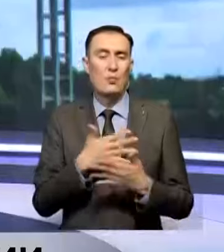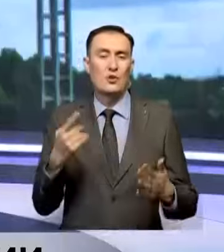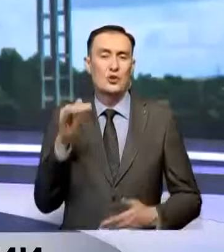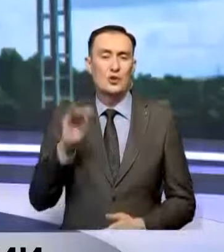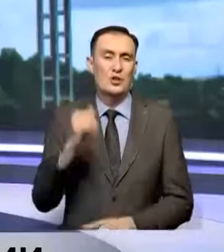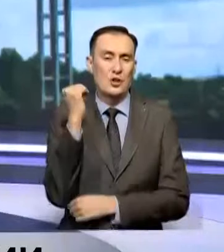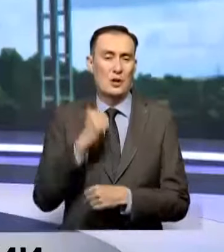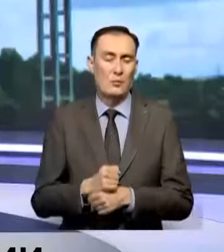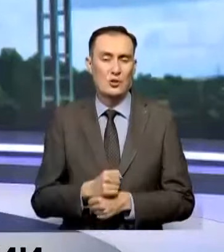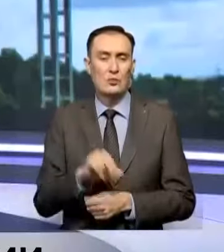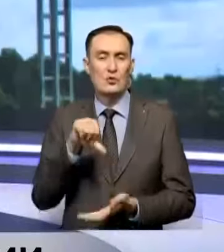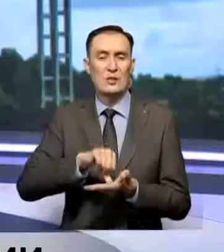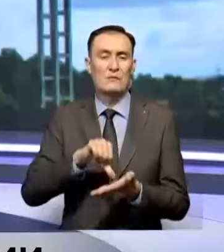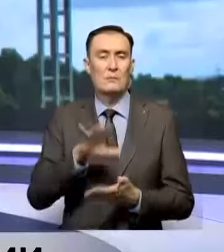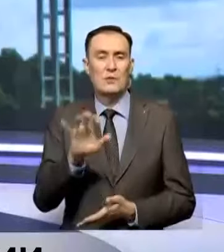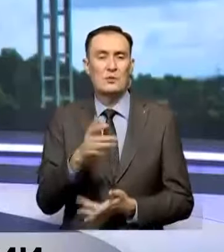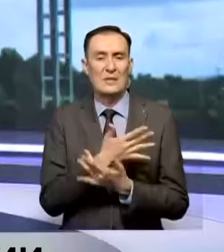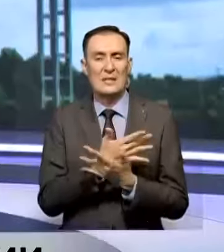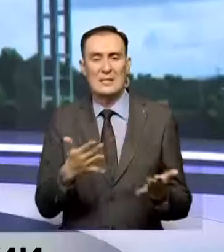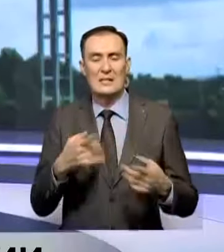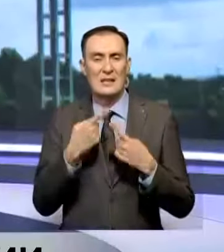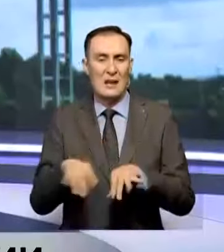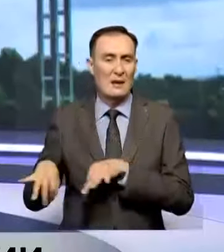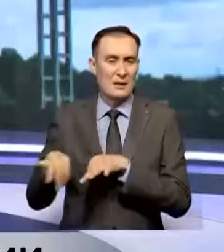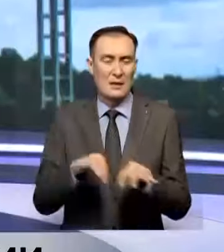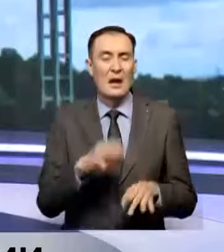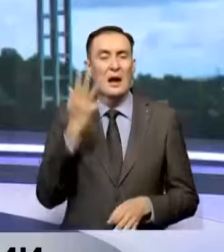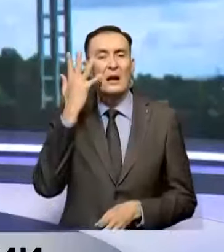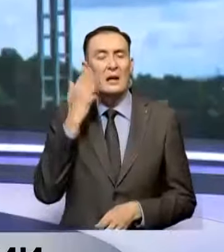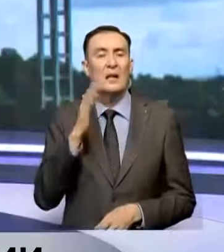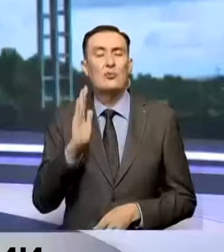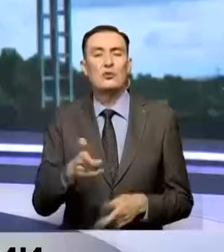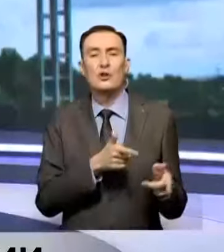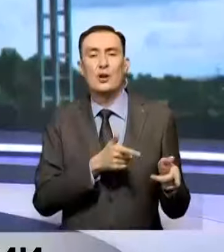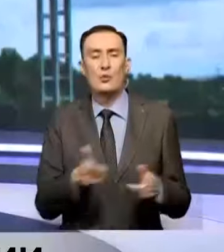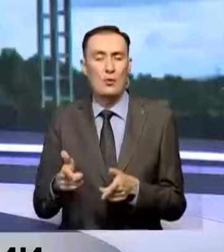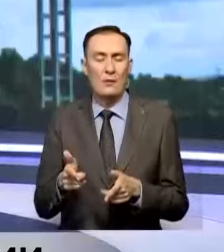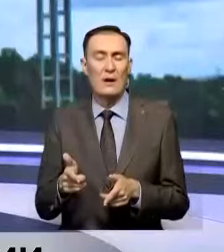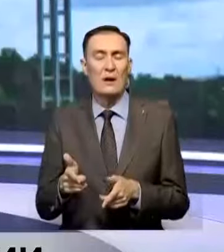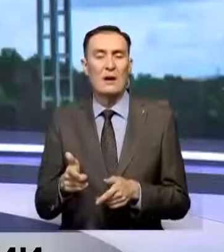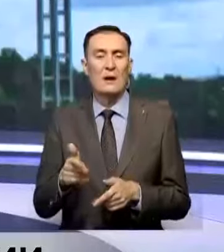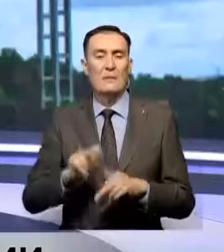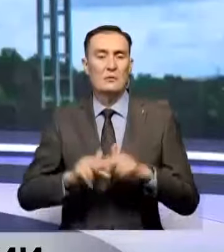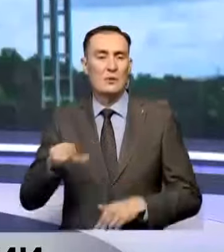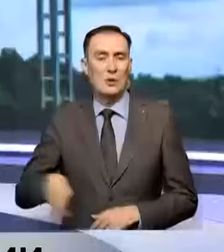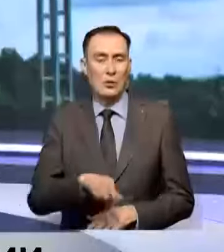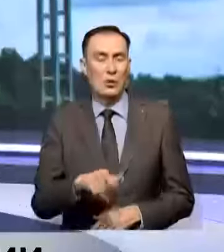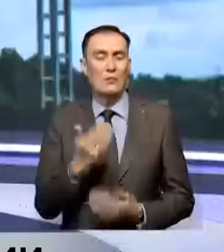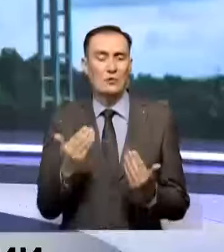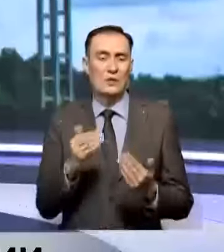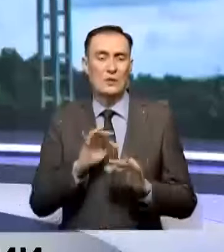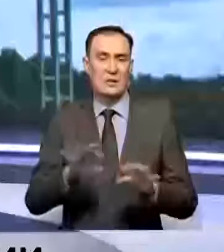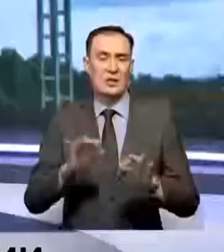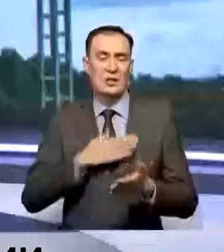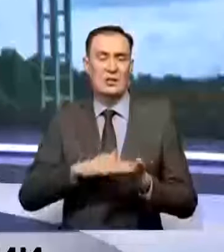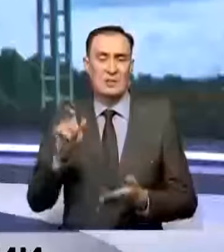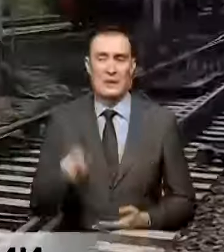1000 человек и задействовано 500 единиц техники. Когда сдадут объект в эксплуатацию, расскажут наши